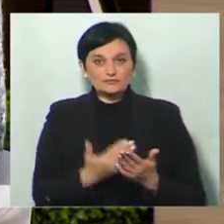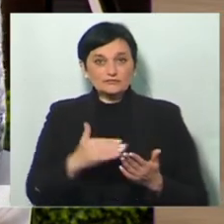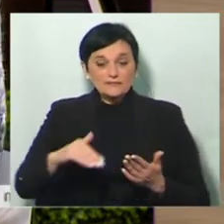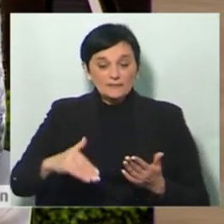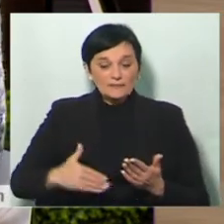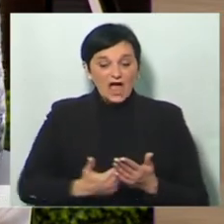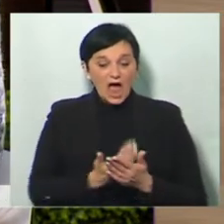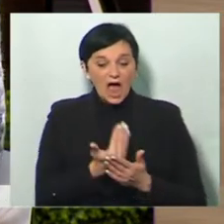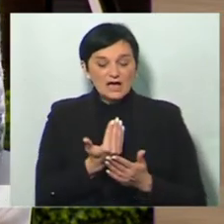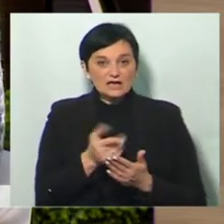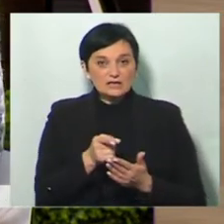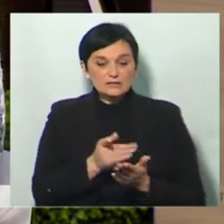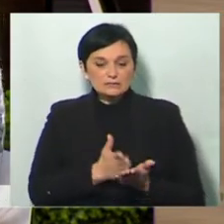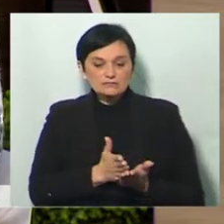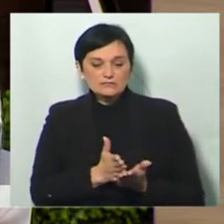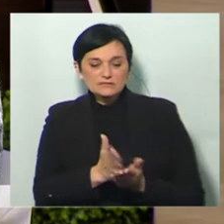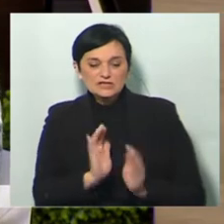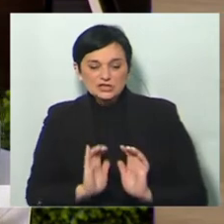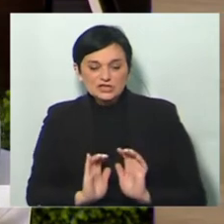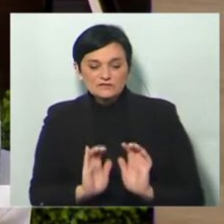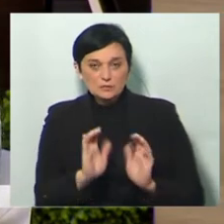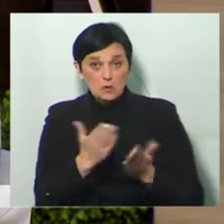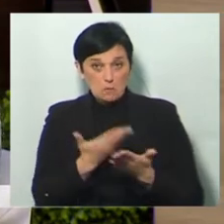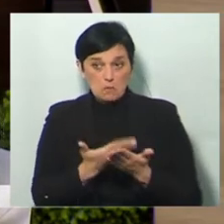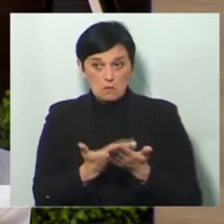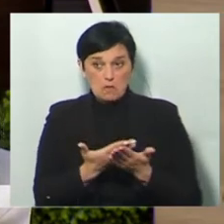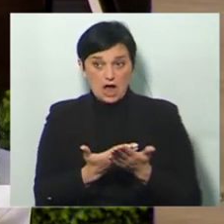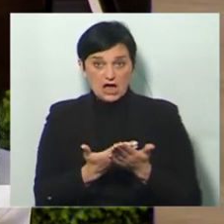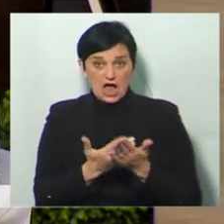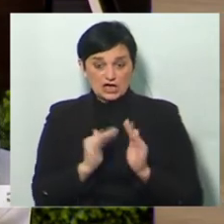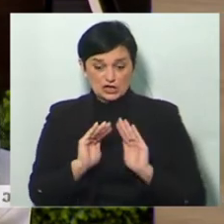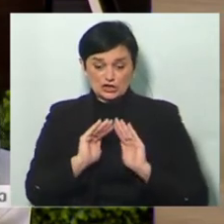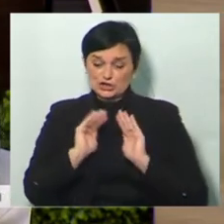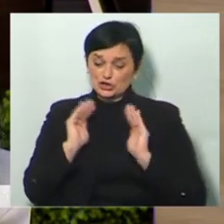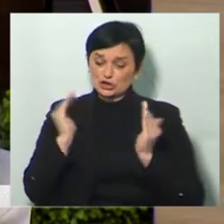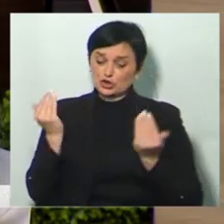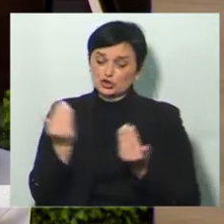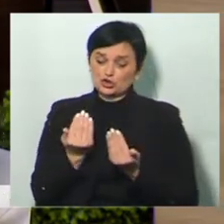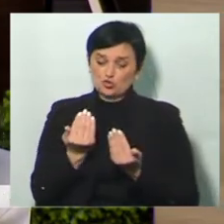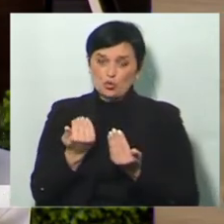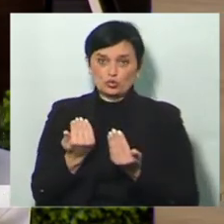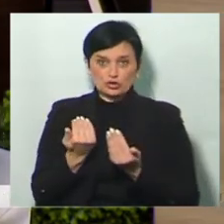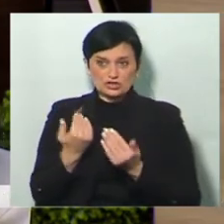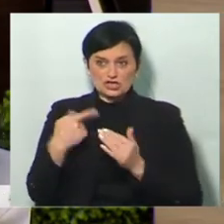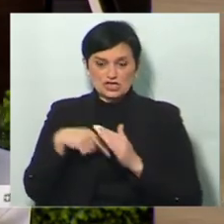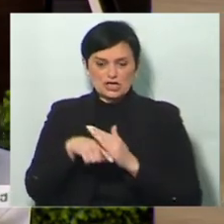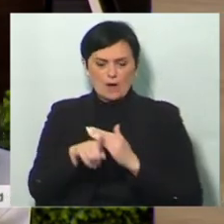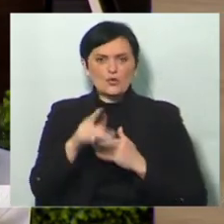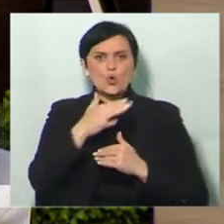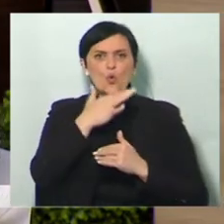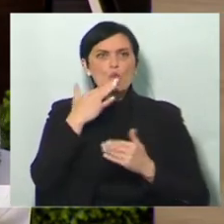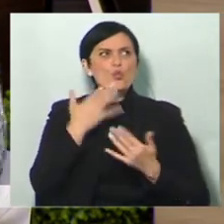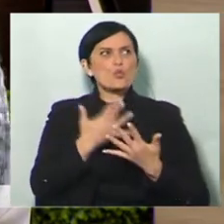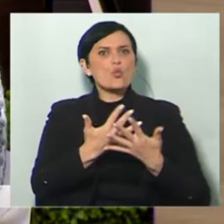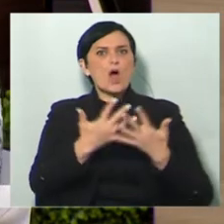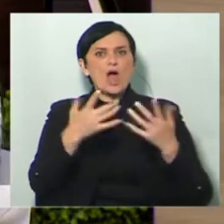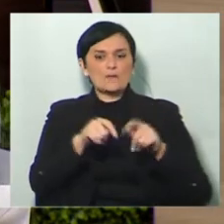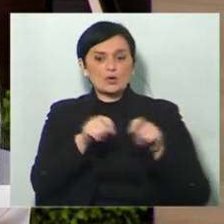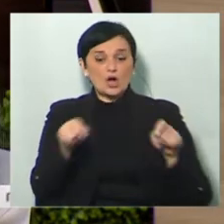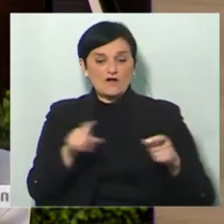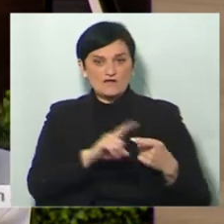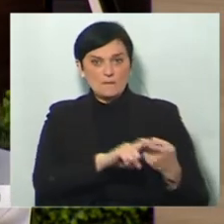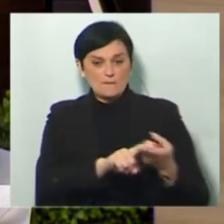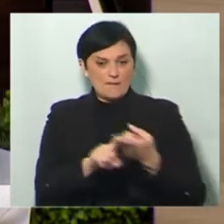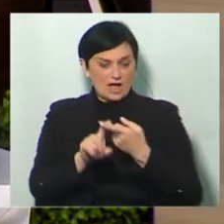ahlis, engui bitskeps. Da. Tundeți izolații, dan gamom din aregan martoveba, ramat, șekuna, uamravi, ragat, am